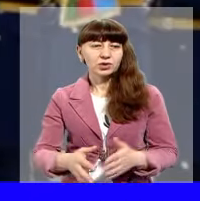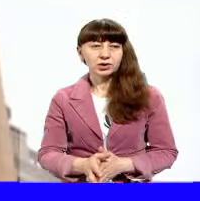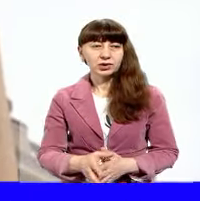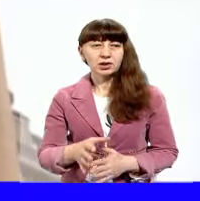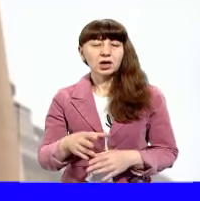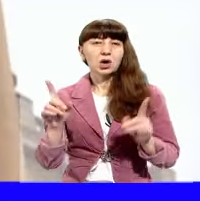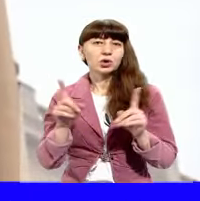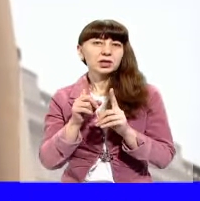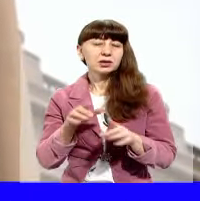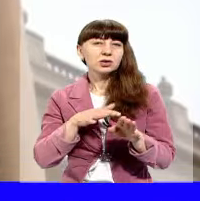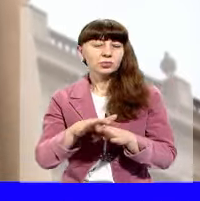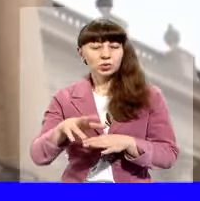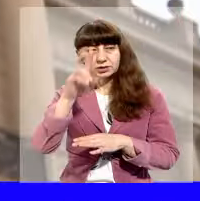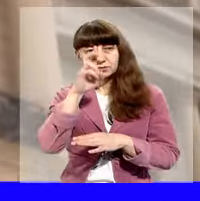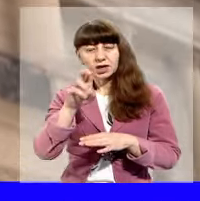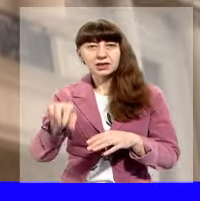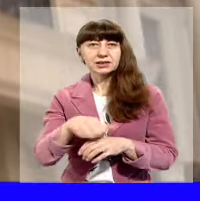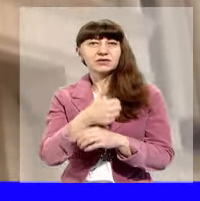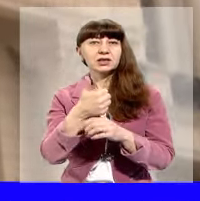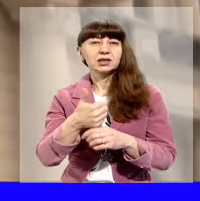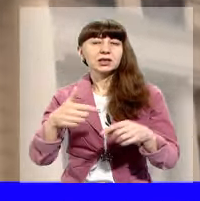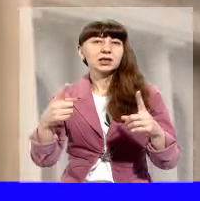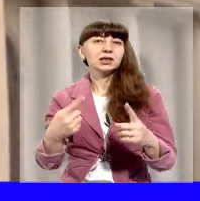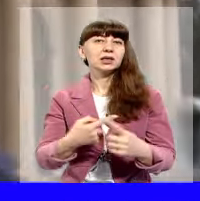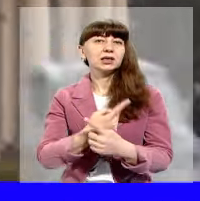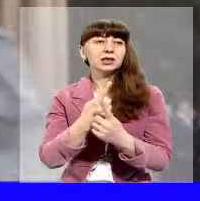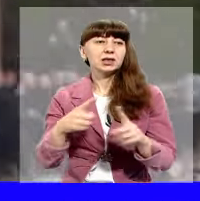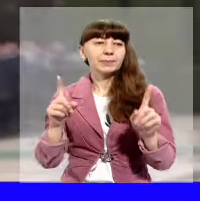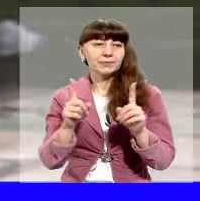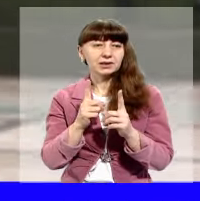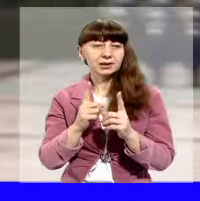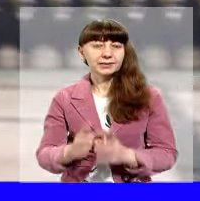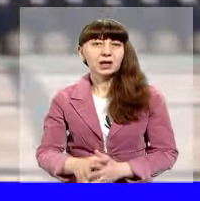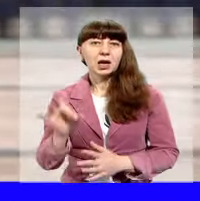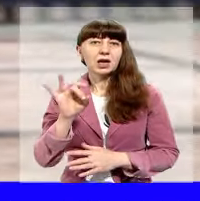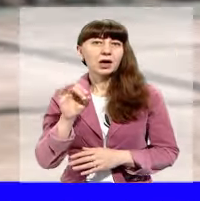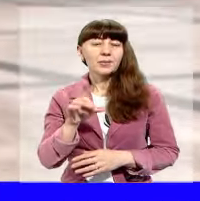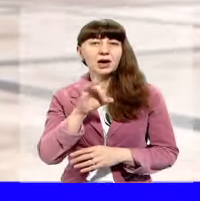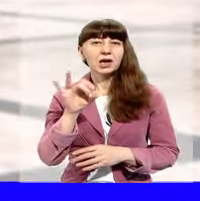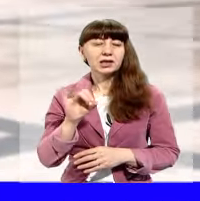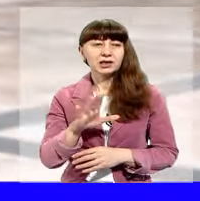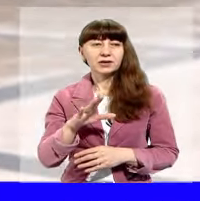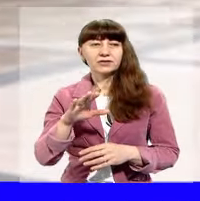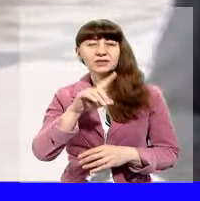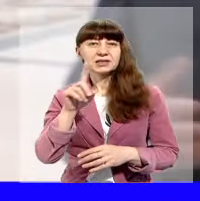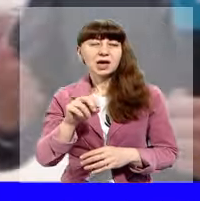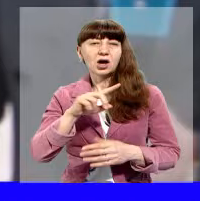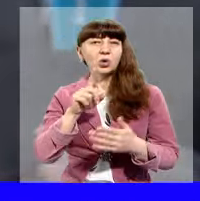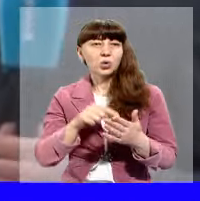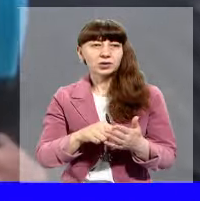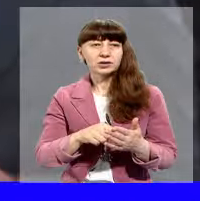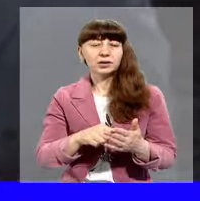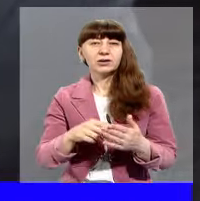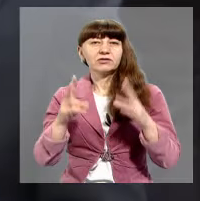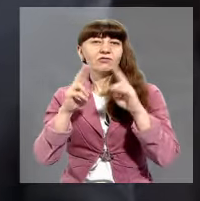болды. Бұл Әзірбайжан президентінің қала сыртындағы резиденциясы, аса мәртебелі меймандарды күтетін